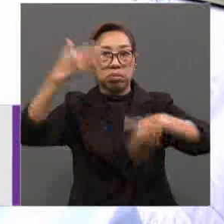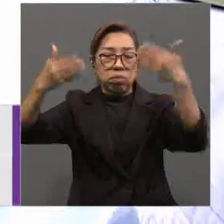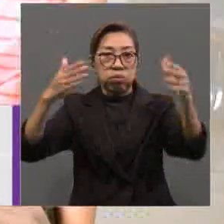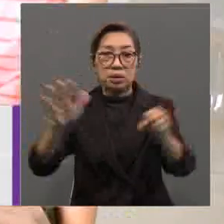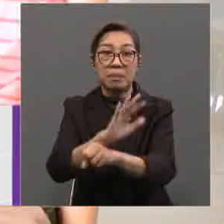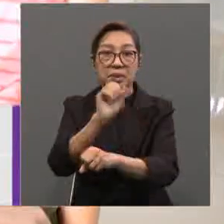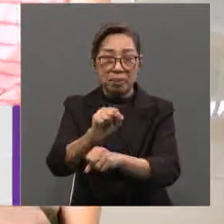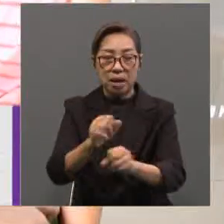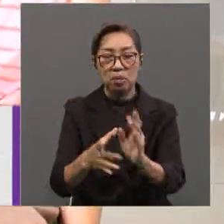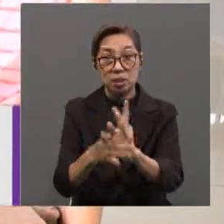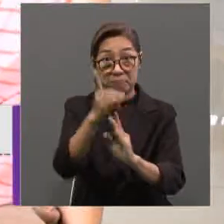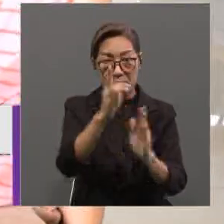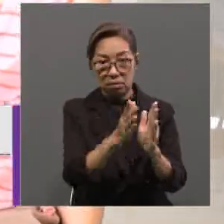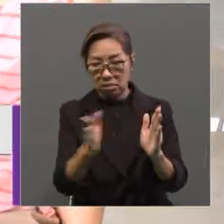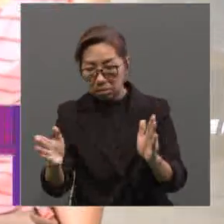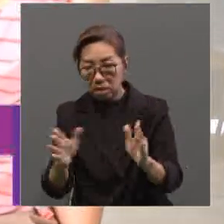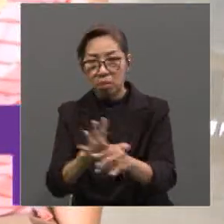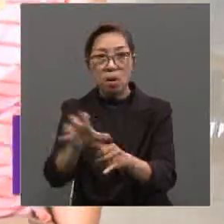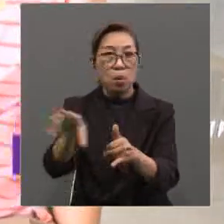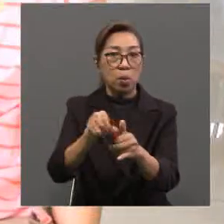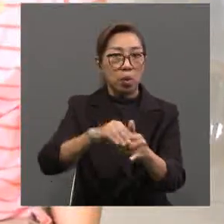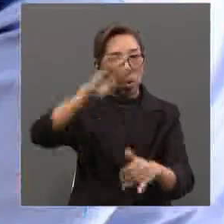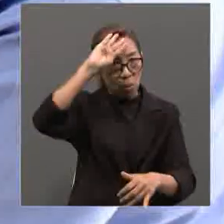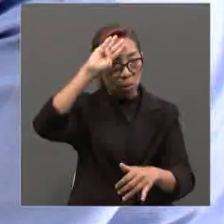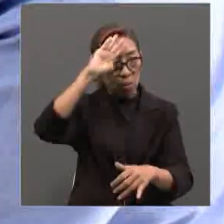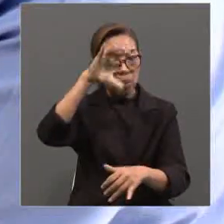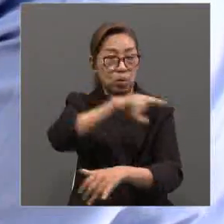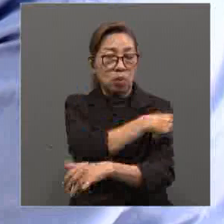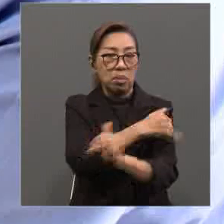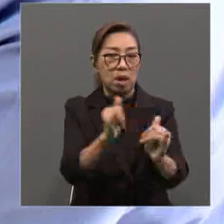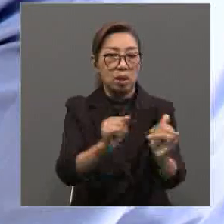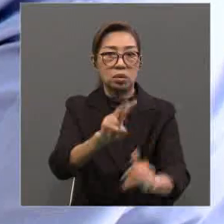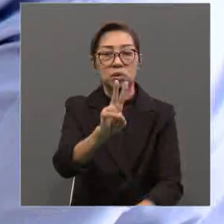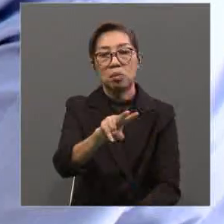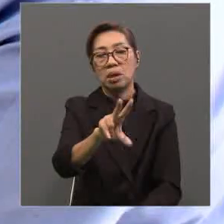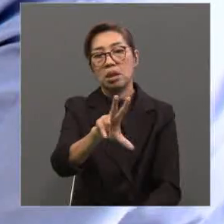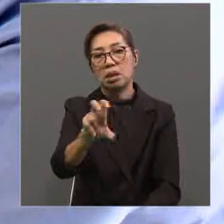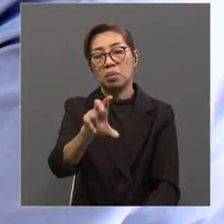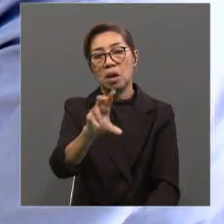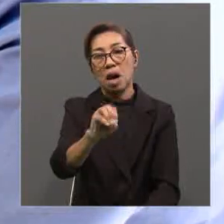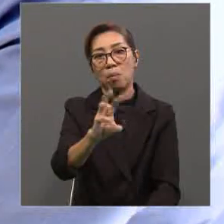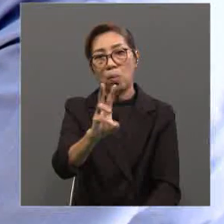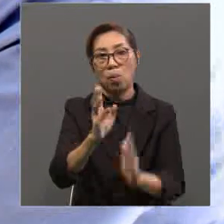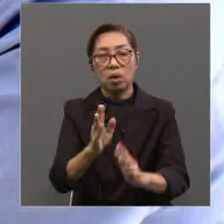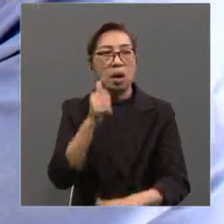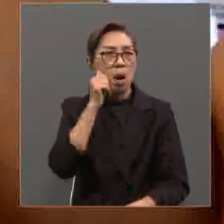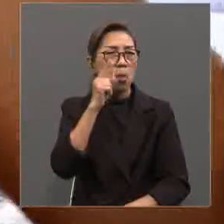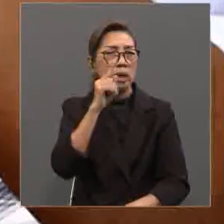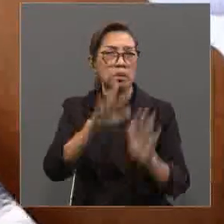ปดาห์ที่ผ่านมาพบว่ามีผู้ป่วยรักษาตัวในโรงพยาบาล 2,356 คนเฉลี่ยตกวัน